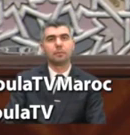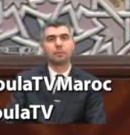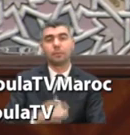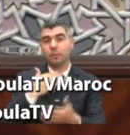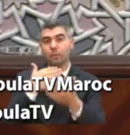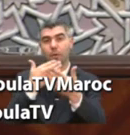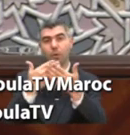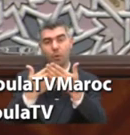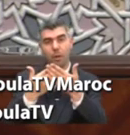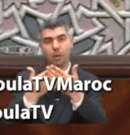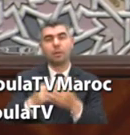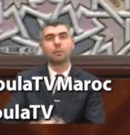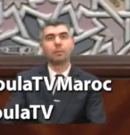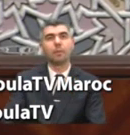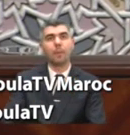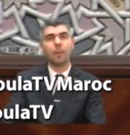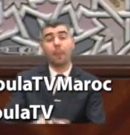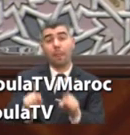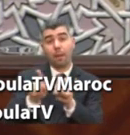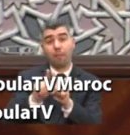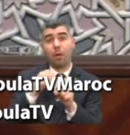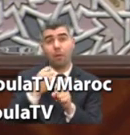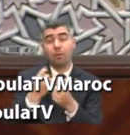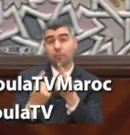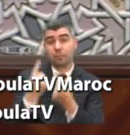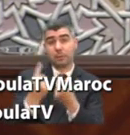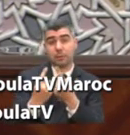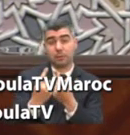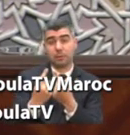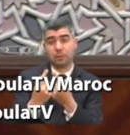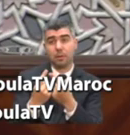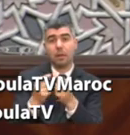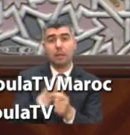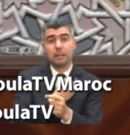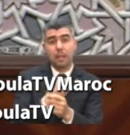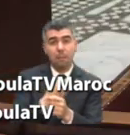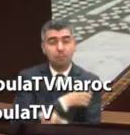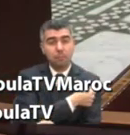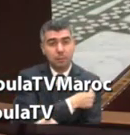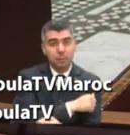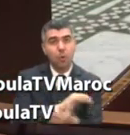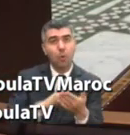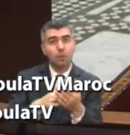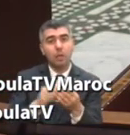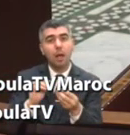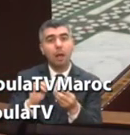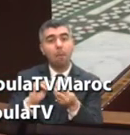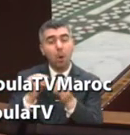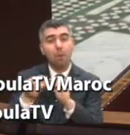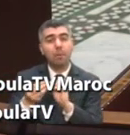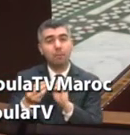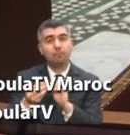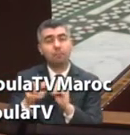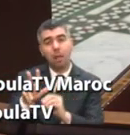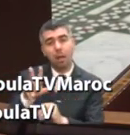شكرا سيد النائبة. الخصاص على مستوى الموارد البشرية هو مسألة إشكالية بنيوية اللي